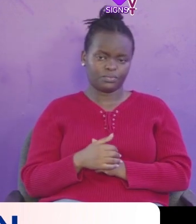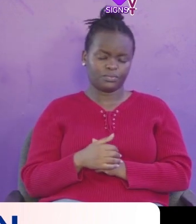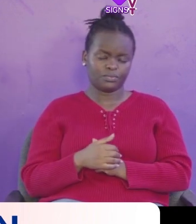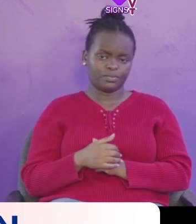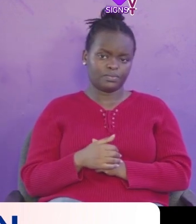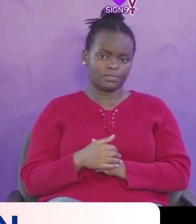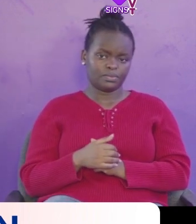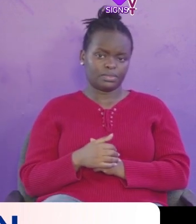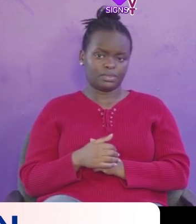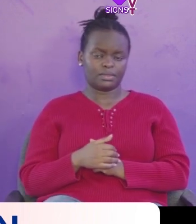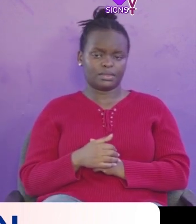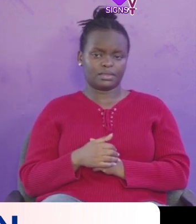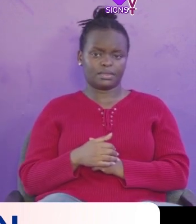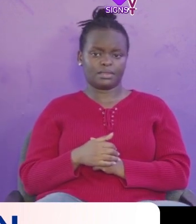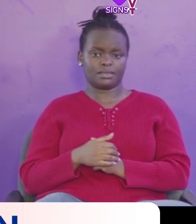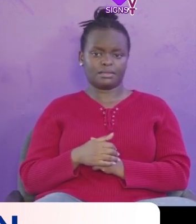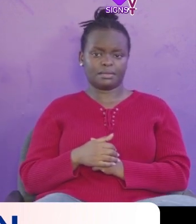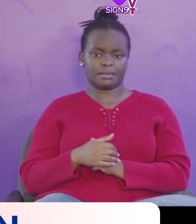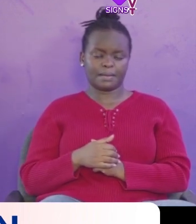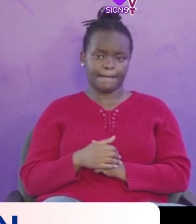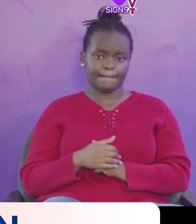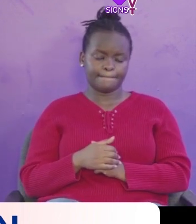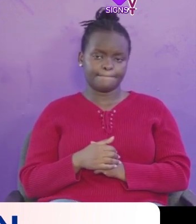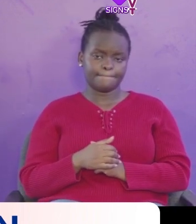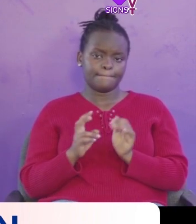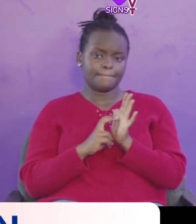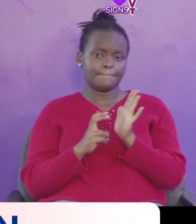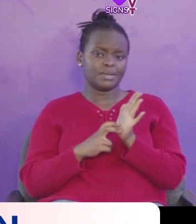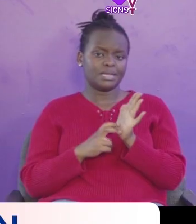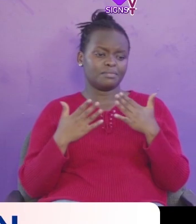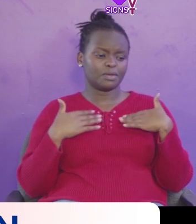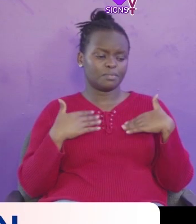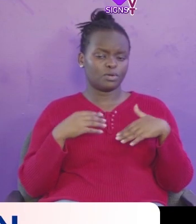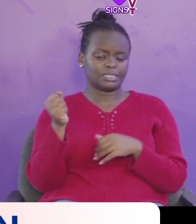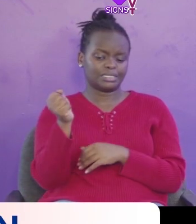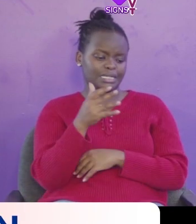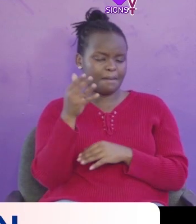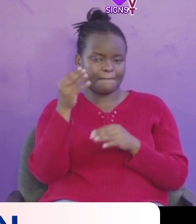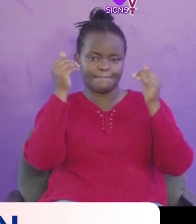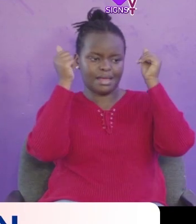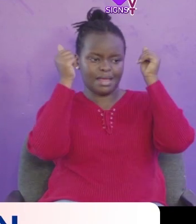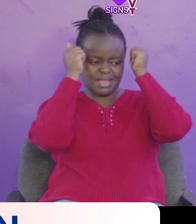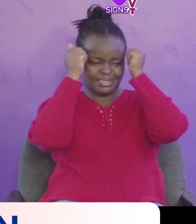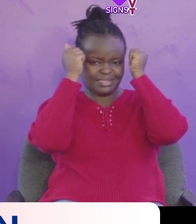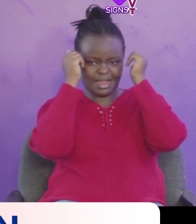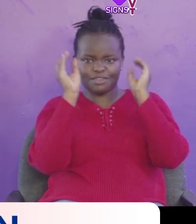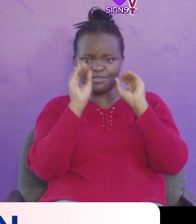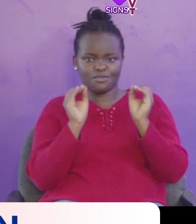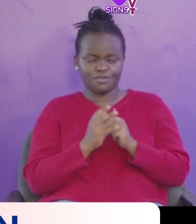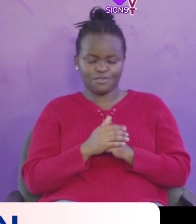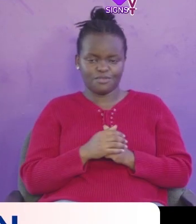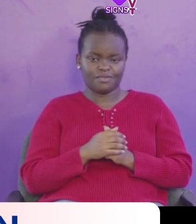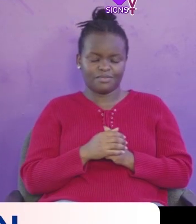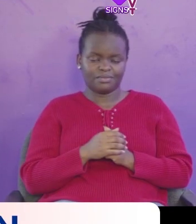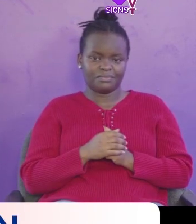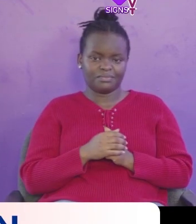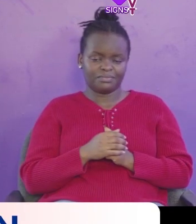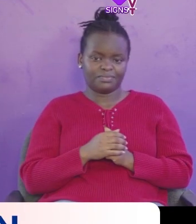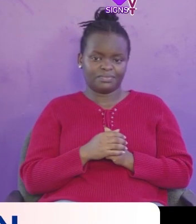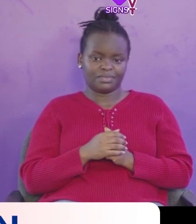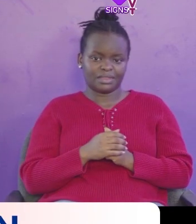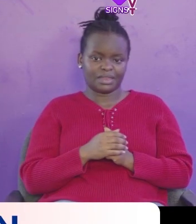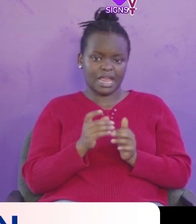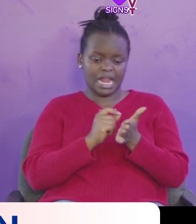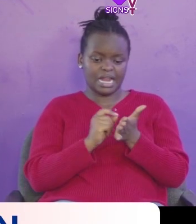ghetto. Kuna watu wamesoma na wanaishi ghetto. Does not mean that watu wa ghetto hawajasoma. In fact, watu wa ghetto ndio wanaandikianga hao waheshimiwa